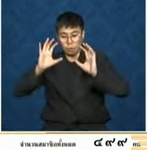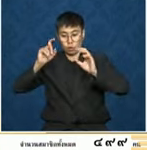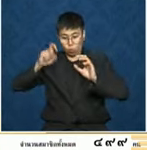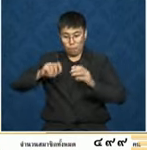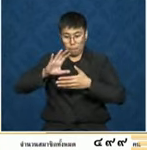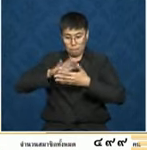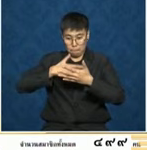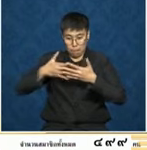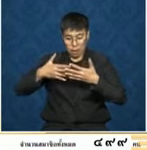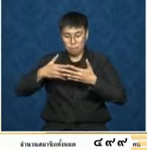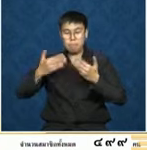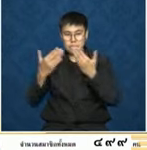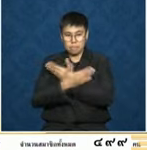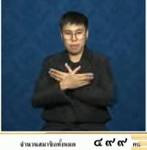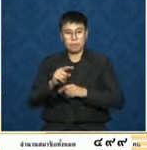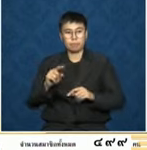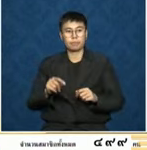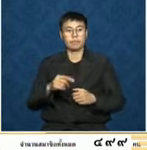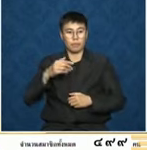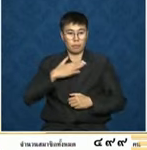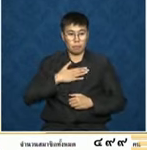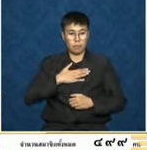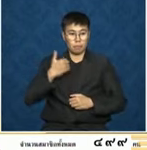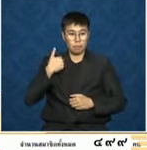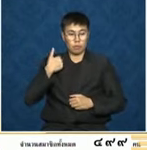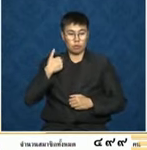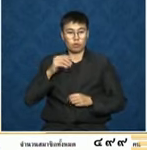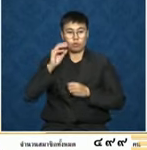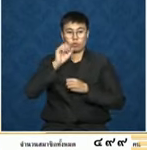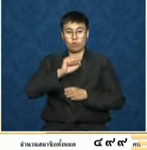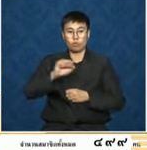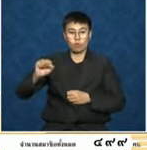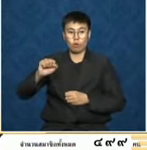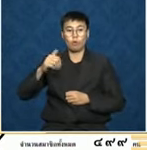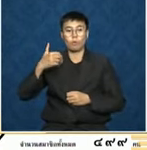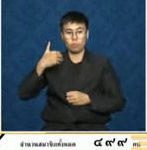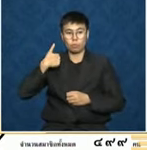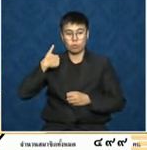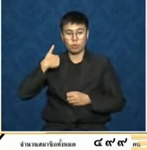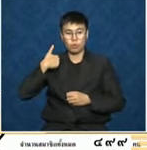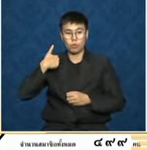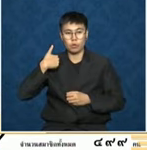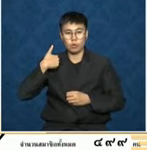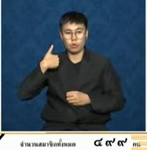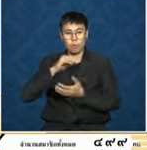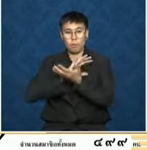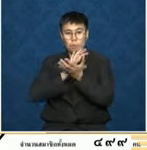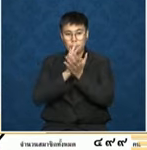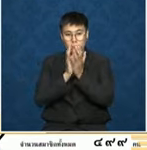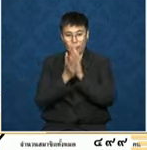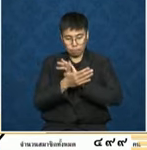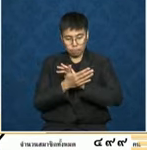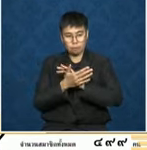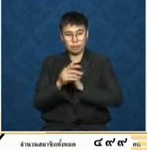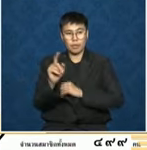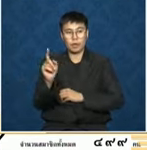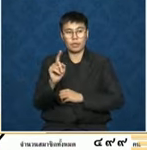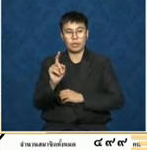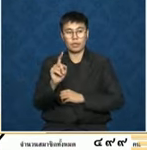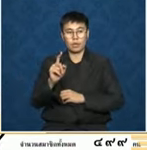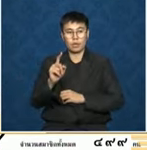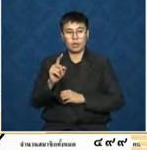การเตรียมความพร้อมนะครับมีท่านเพื่อนส.ส.อภิปรายจะต้องมีการปรับนะครับเพื่อ